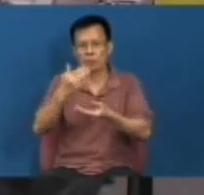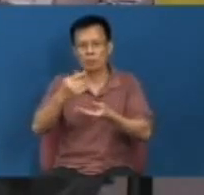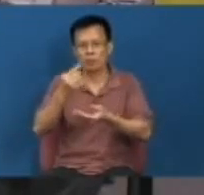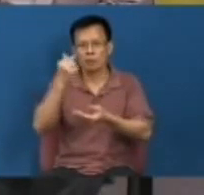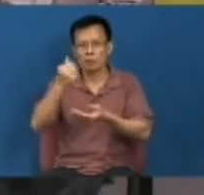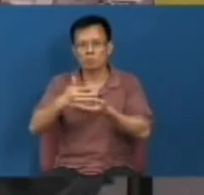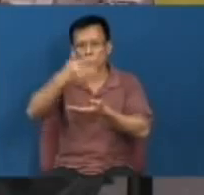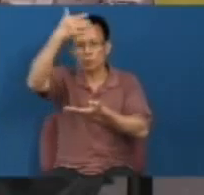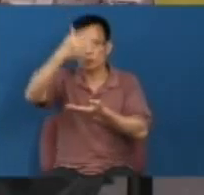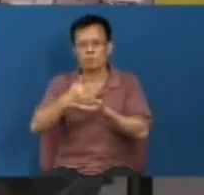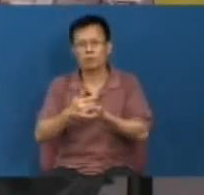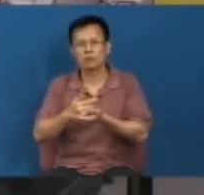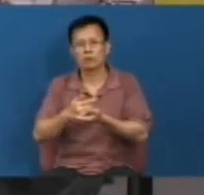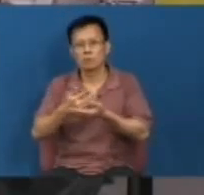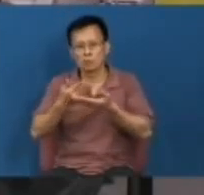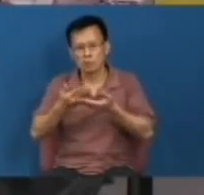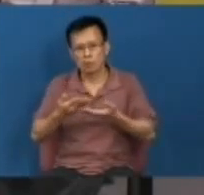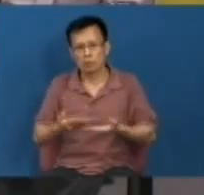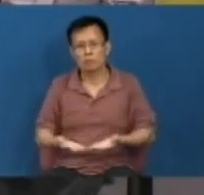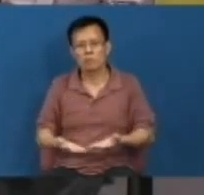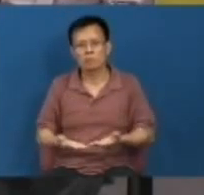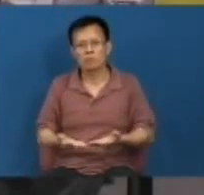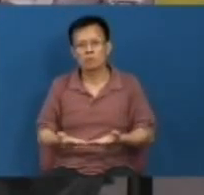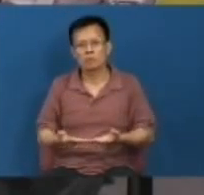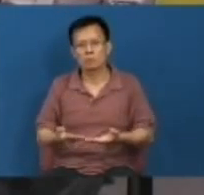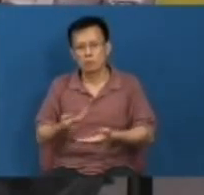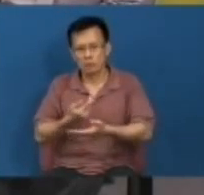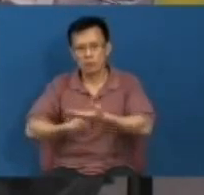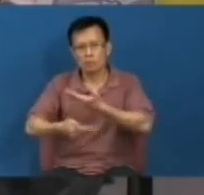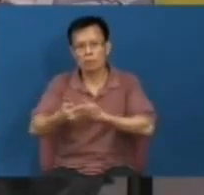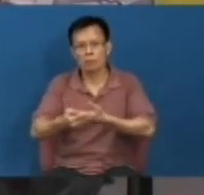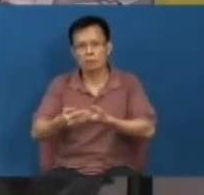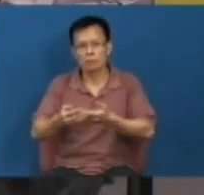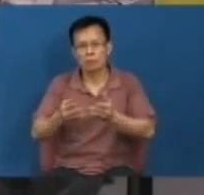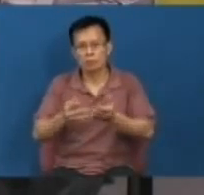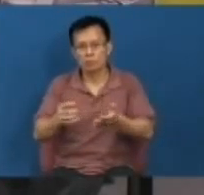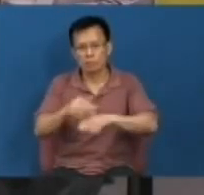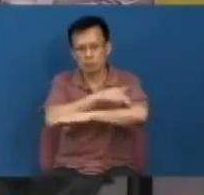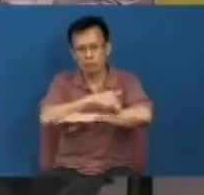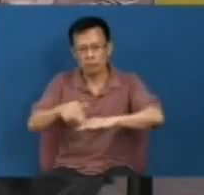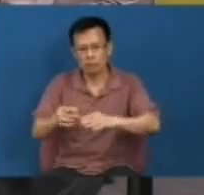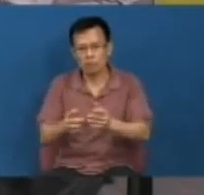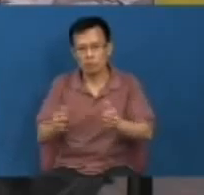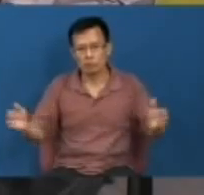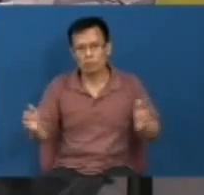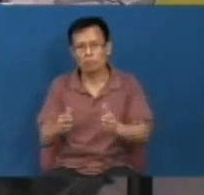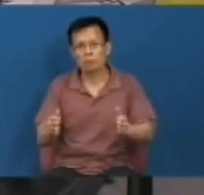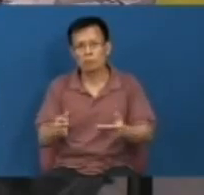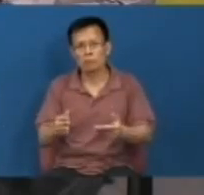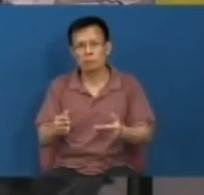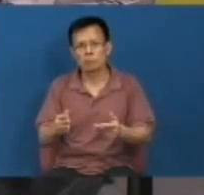家普遍睇到咧。依啲銷售面積咧，每一尺咧可以市區嚟講咧